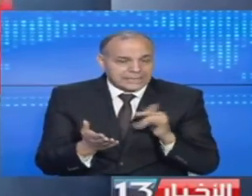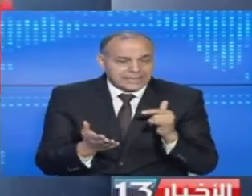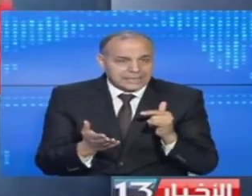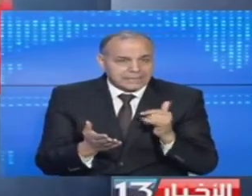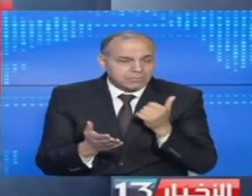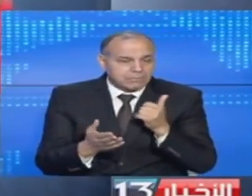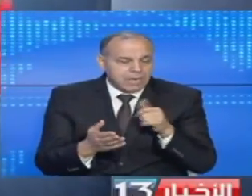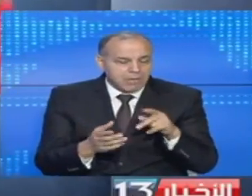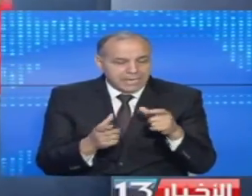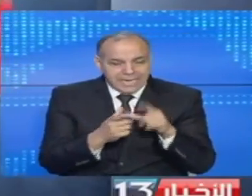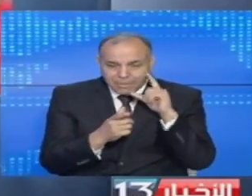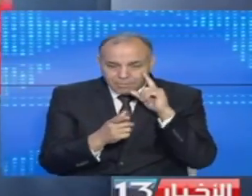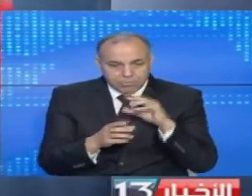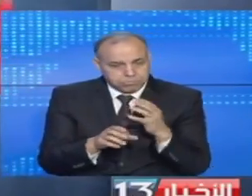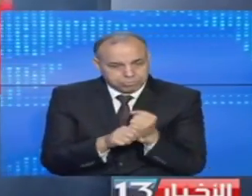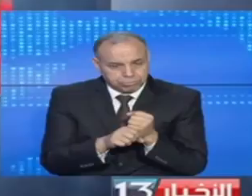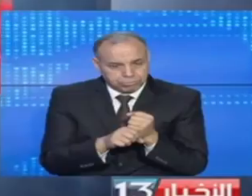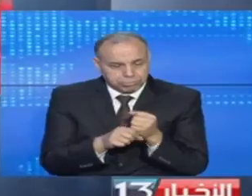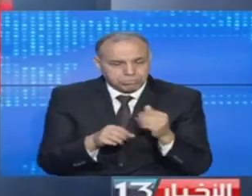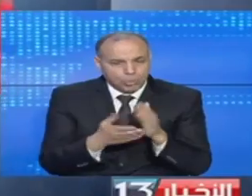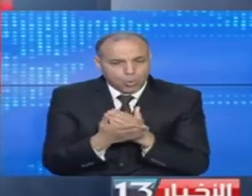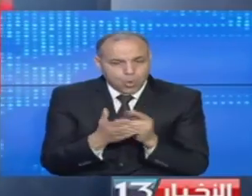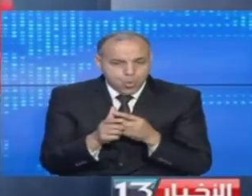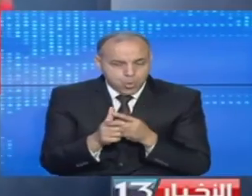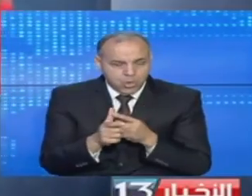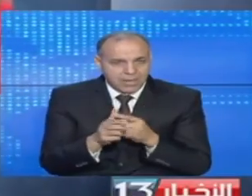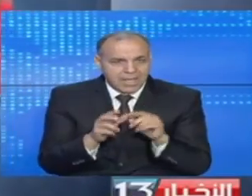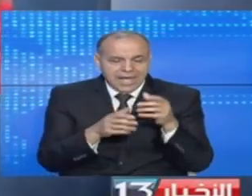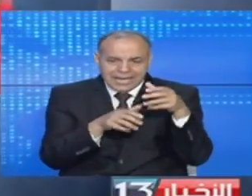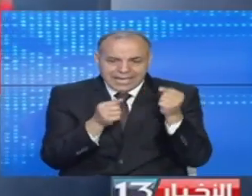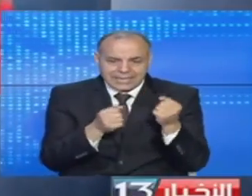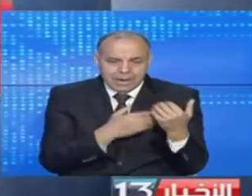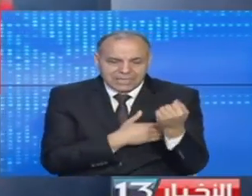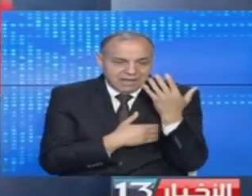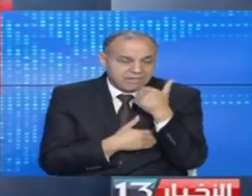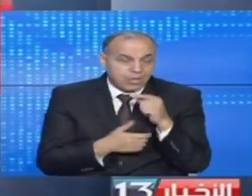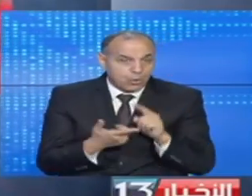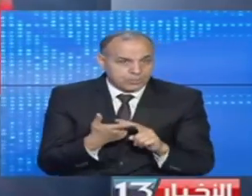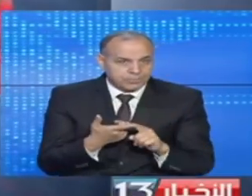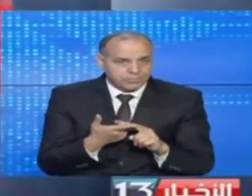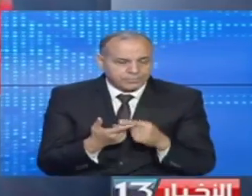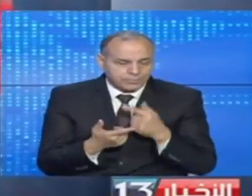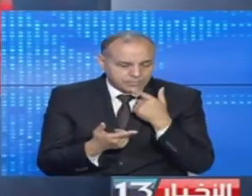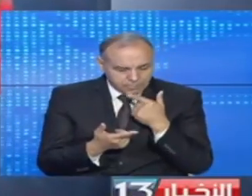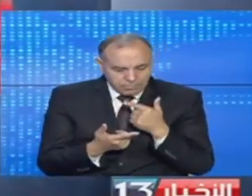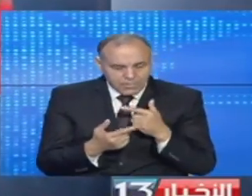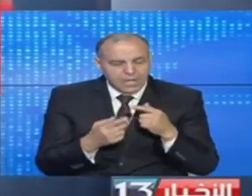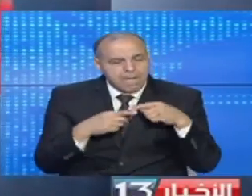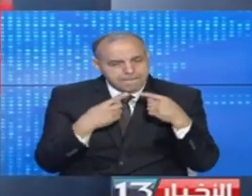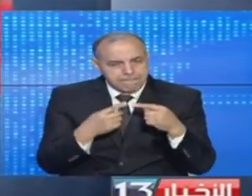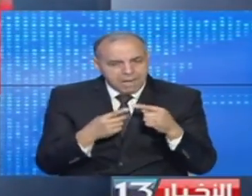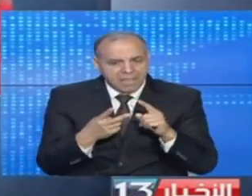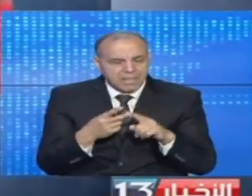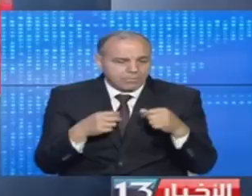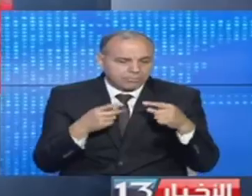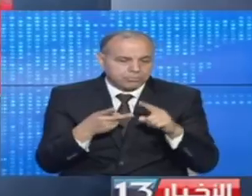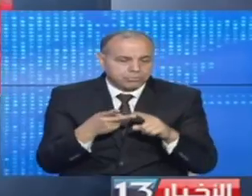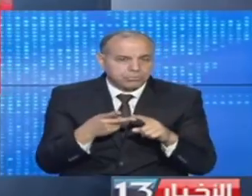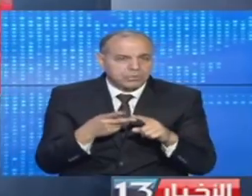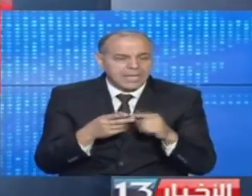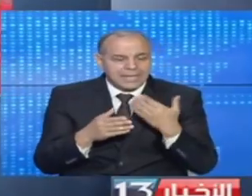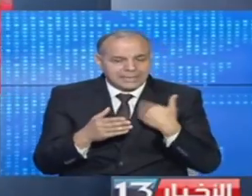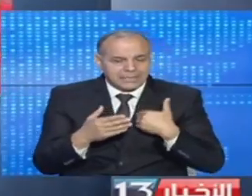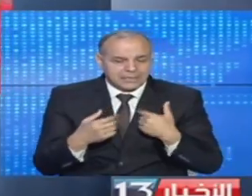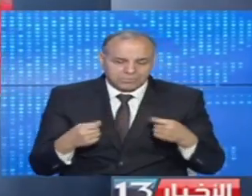الفريق الليبي الدور التمهيدي الاول لكاس رابطه ابطال افريقيا فانه سيواجه في الدور الموالي فريقه